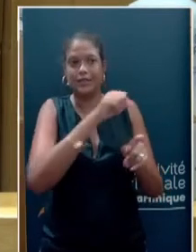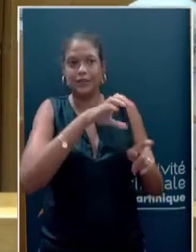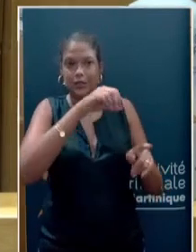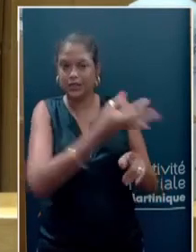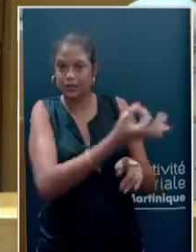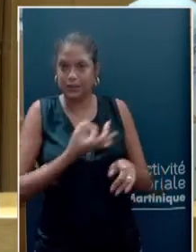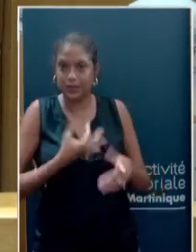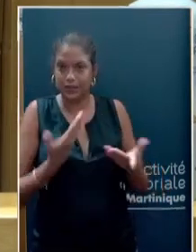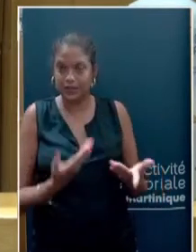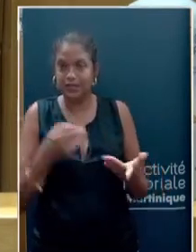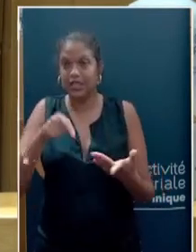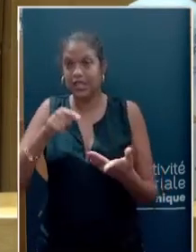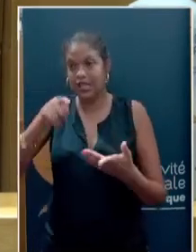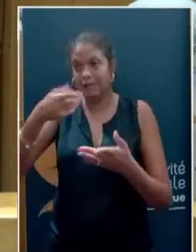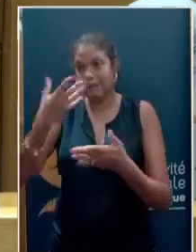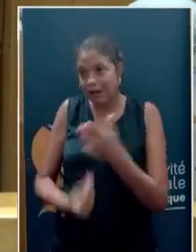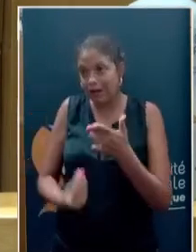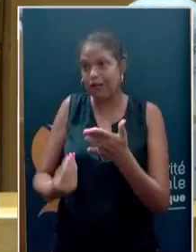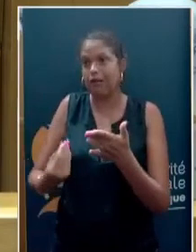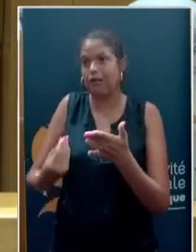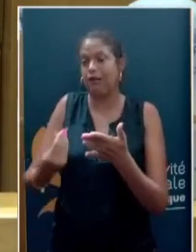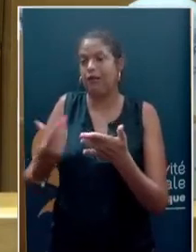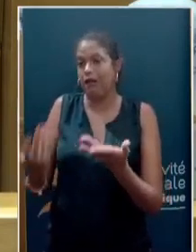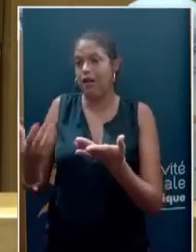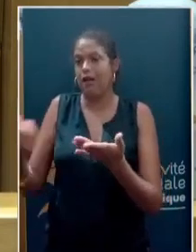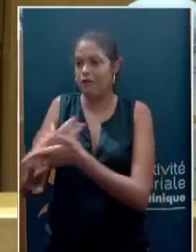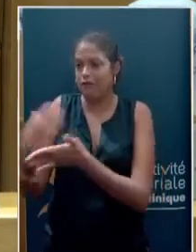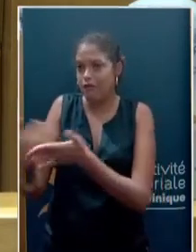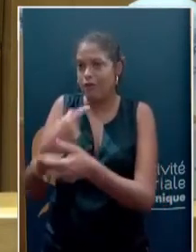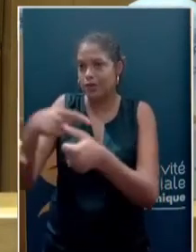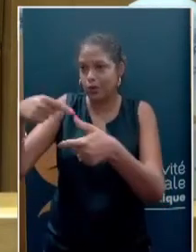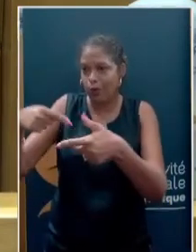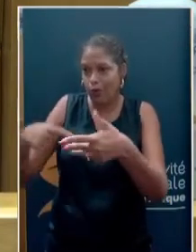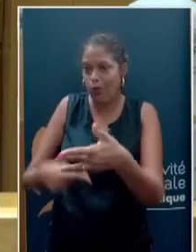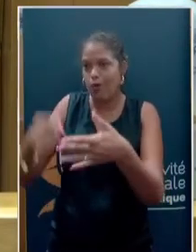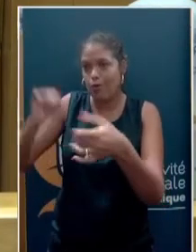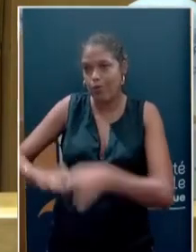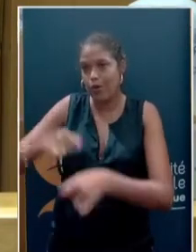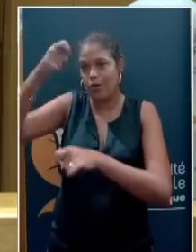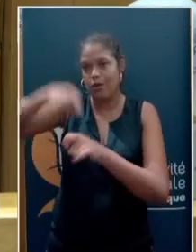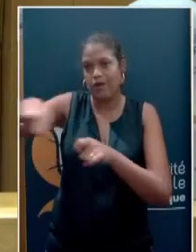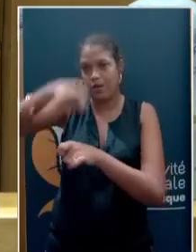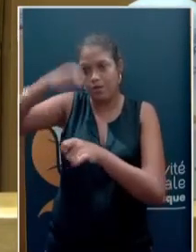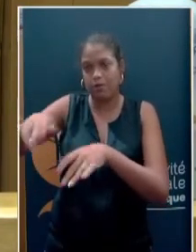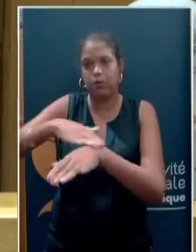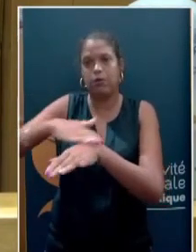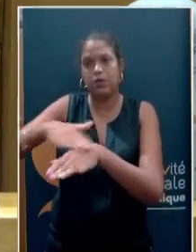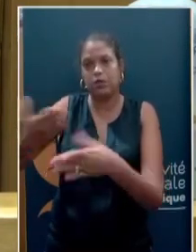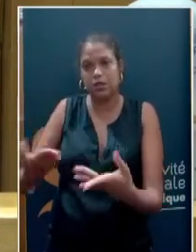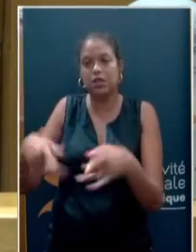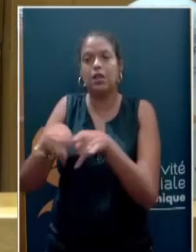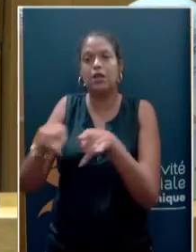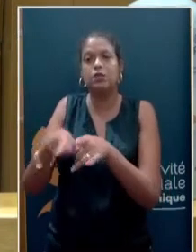un certain nombre d'instruments qui nous permettraient à la fois d'évaluer, mais également d'évaluer la politique, mais également